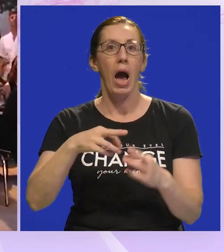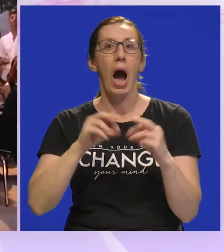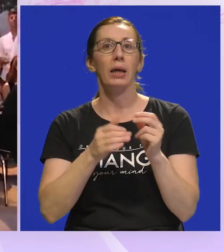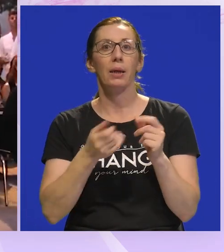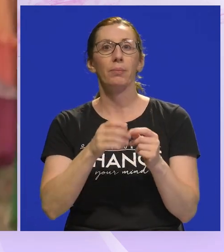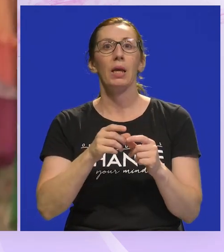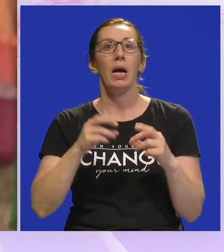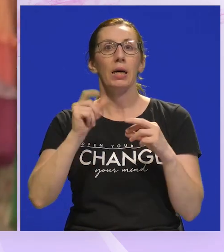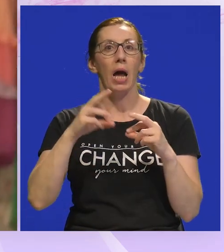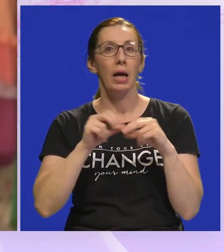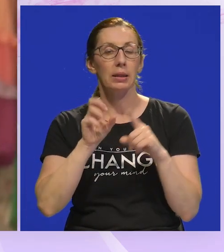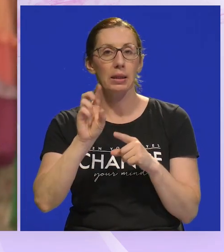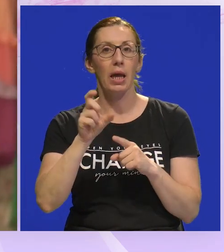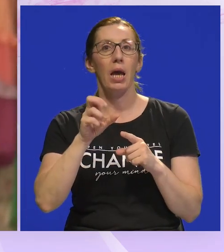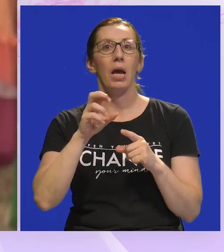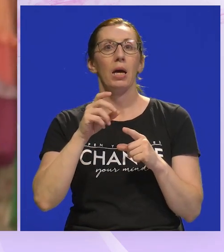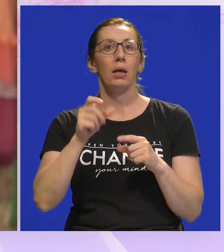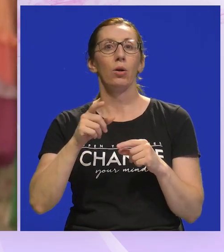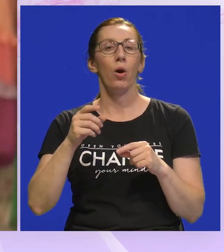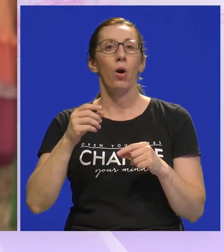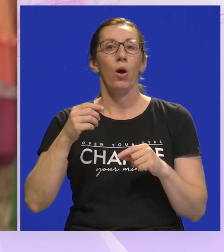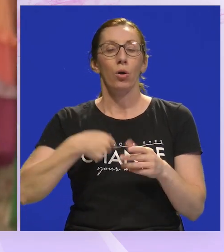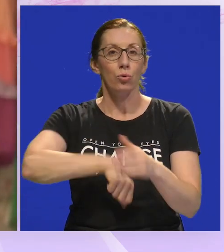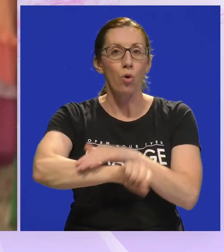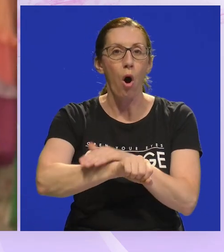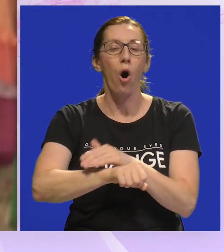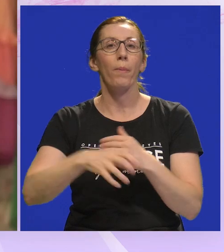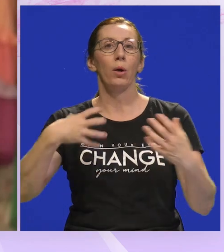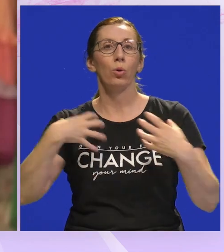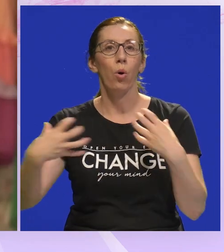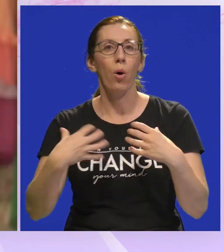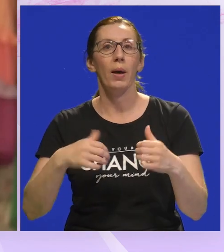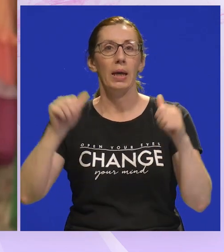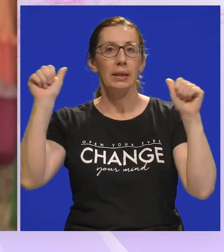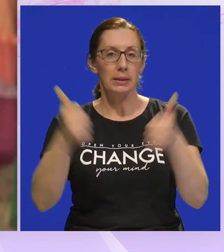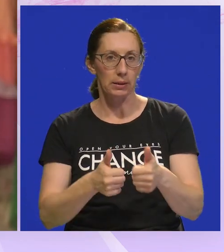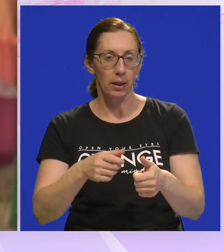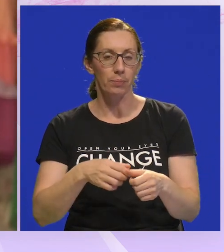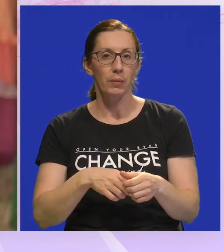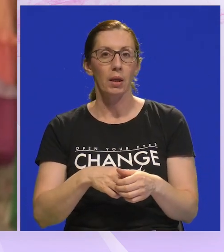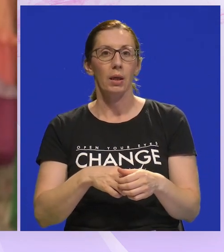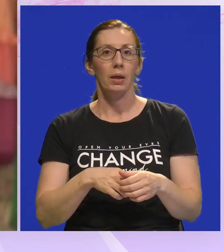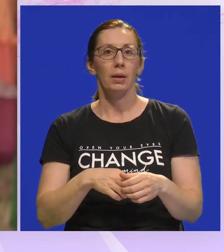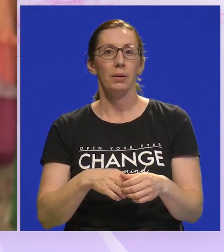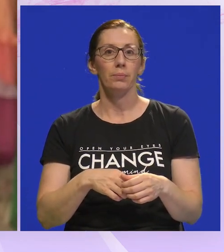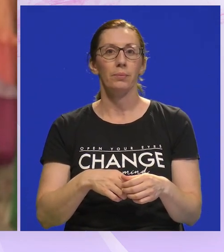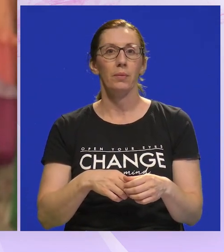kreacije Anje Stehlik. Rade Radolović, znači naš glumac, nogometaš i NK Istre, ko nam je još